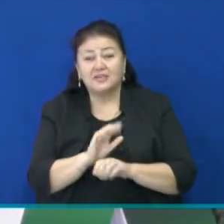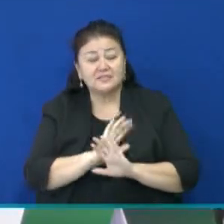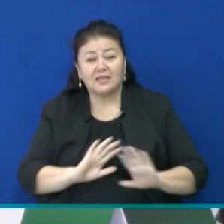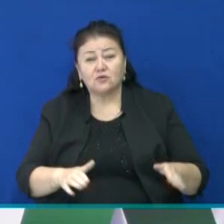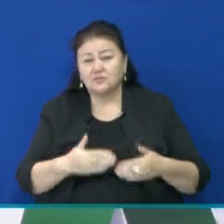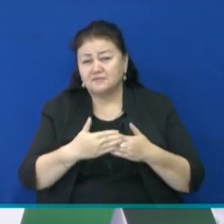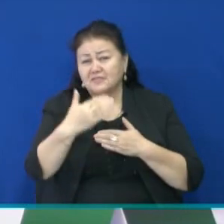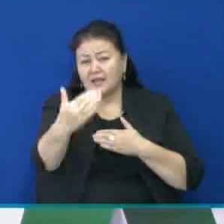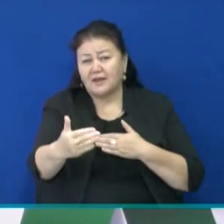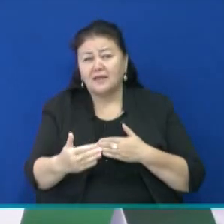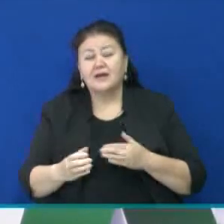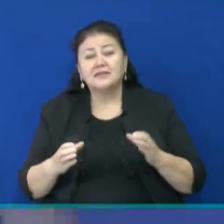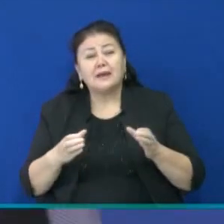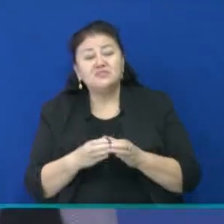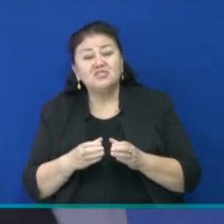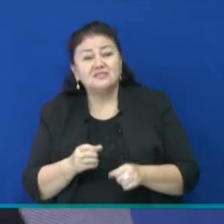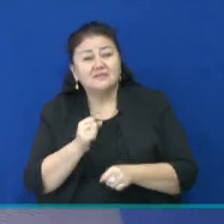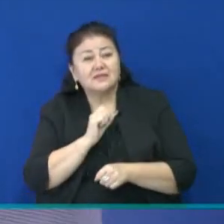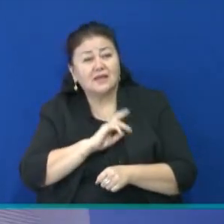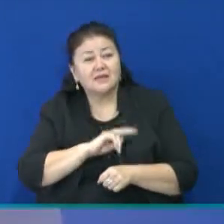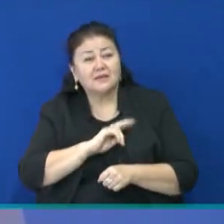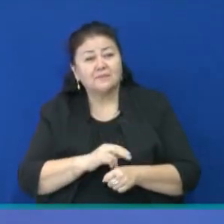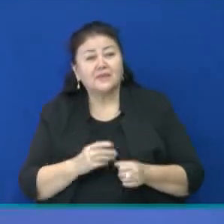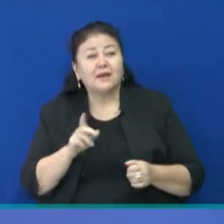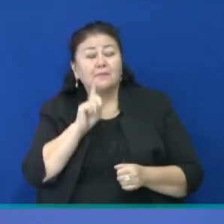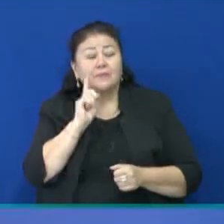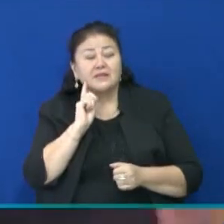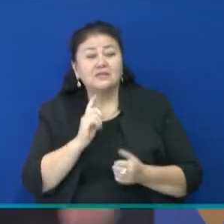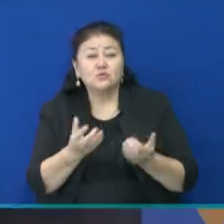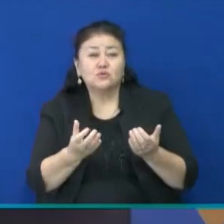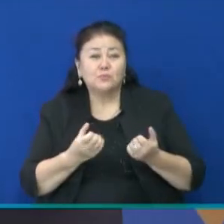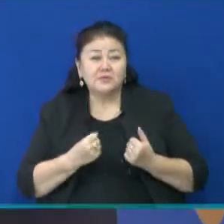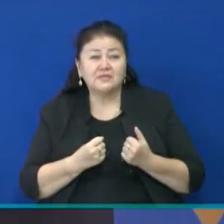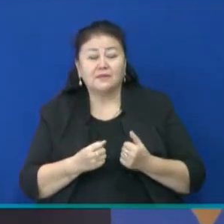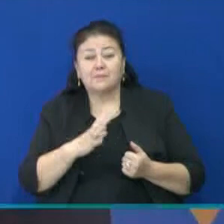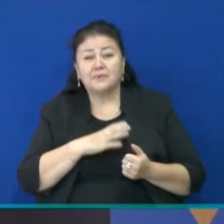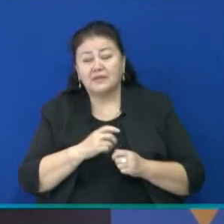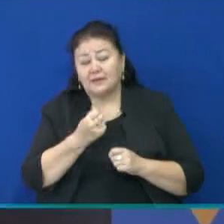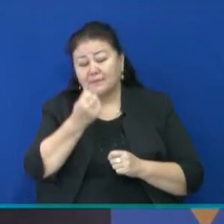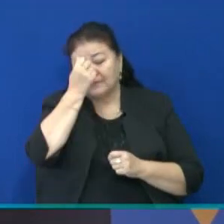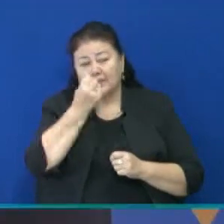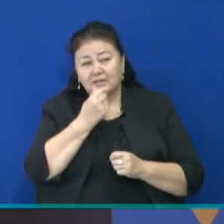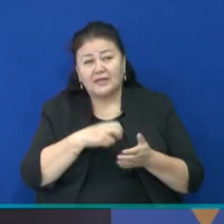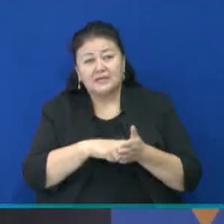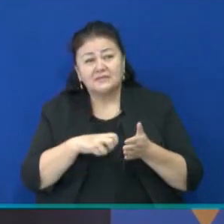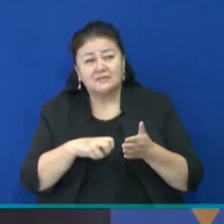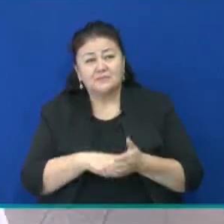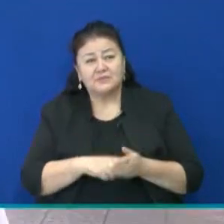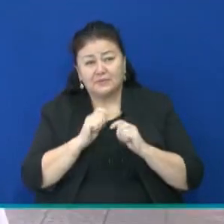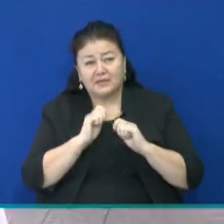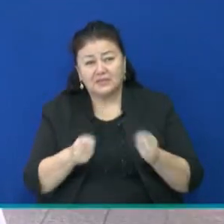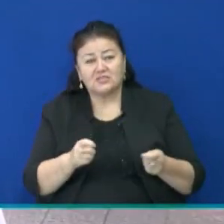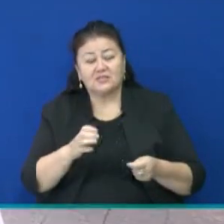жизни. Представители молодежи, получившие признание за свои дела, были награждены благодарственными письмами от имени акима города